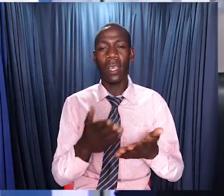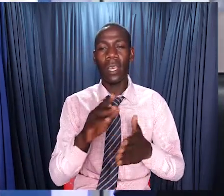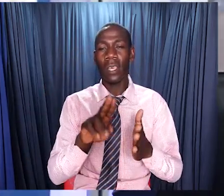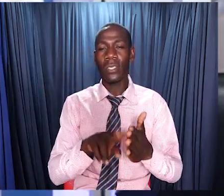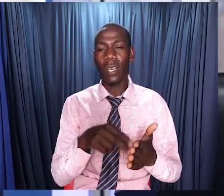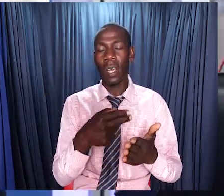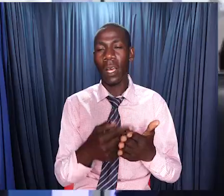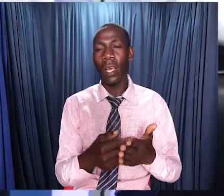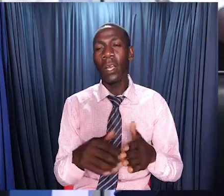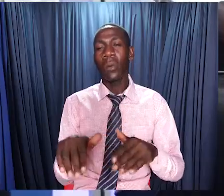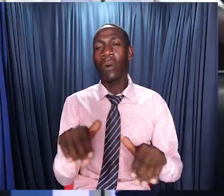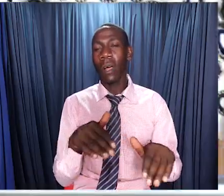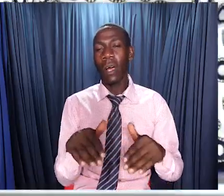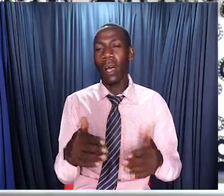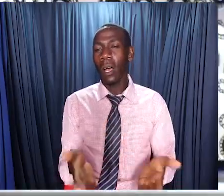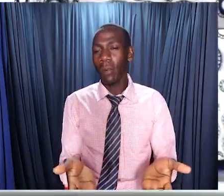maisha